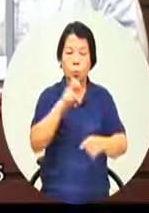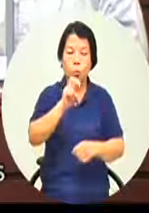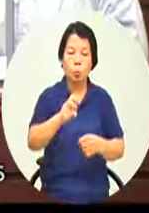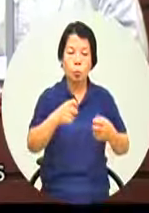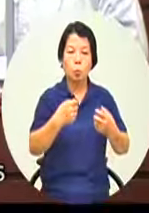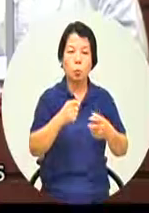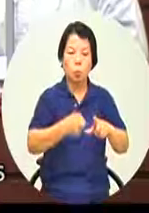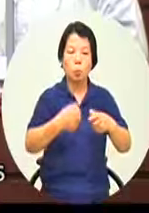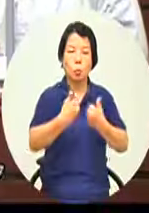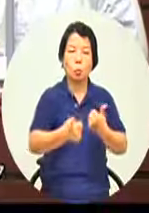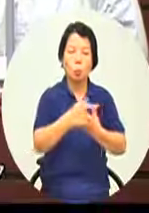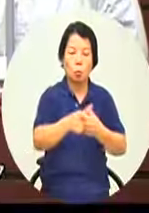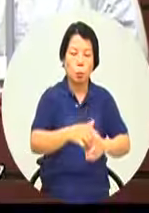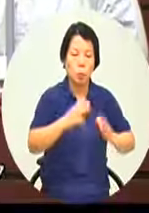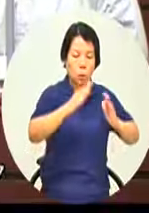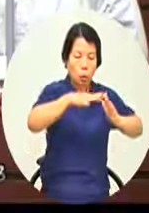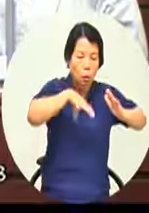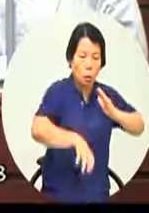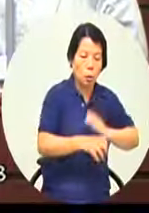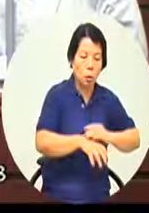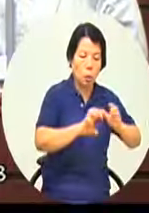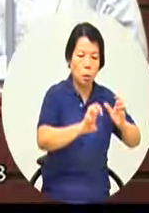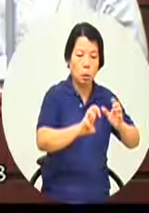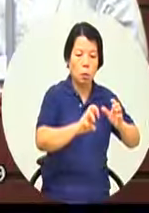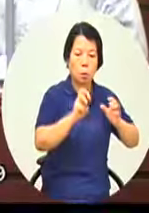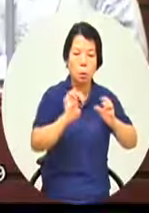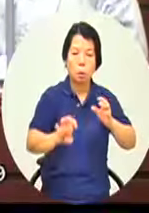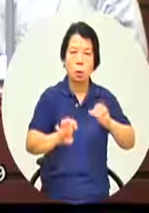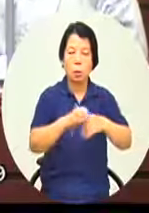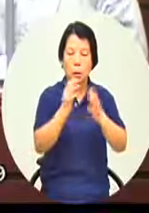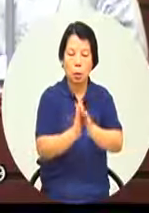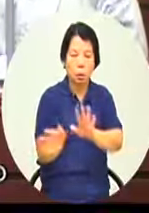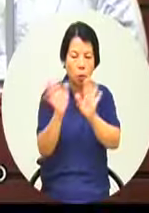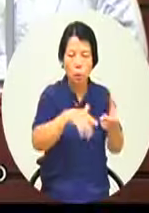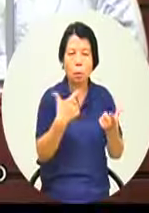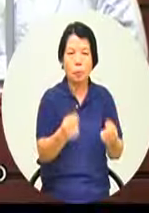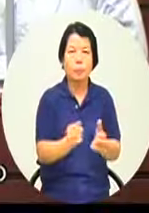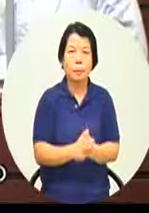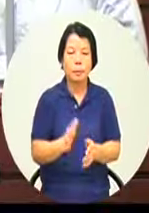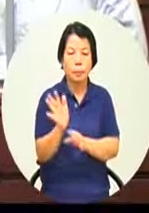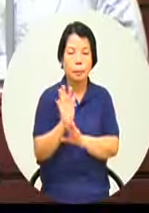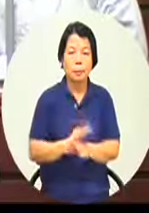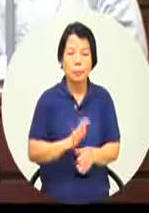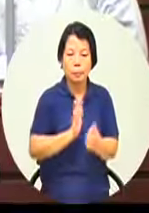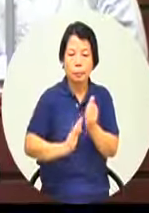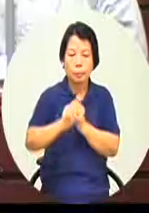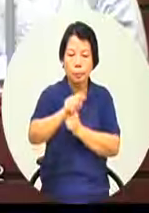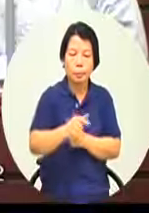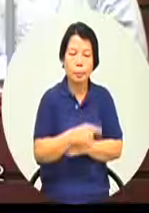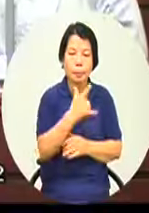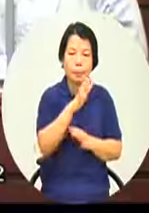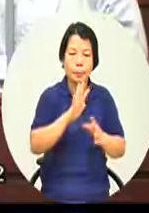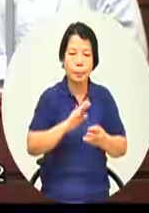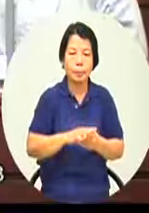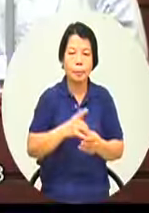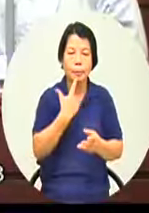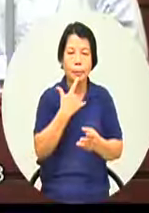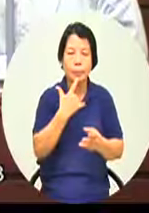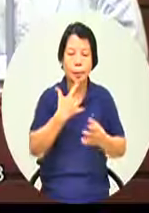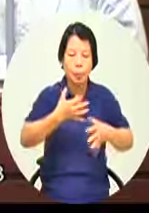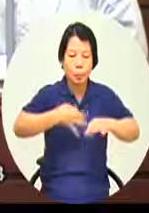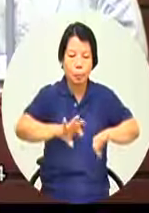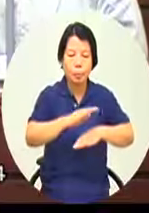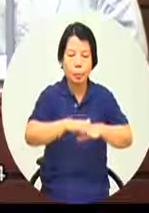淹进去家里面30公分、40公分，它的状况其实都是一样，很有可能造成那财产的一个损害。所以这个部分我们去列